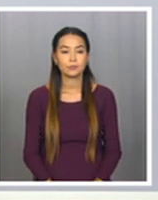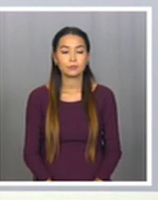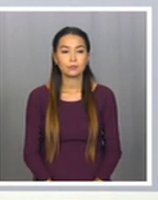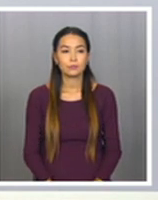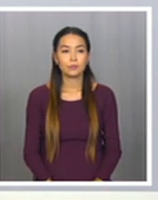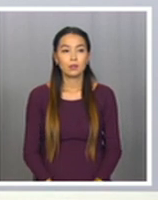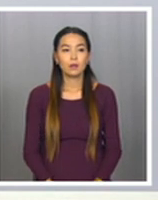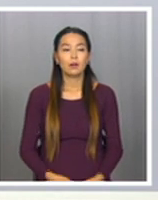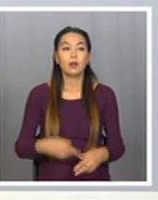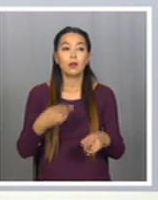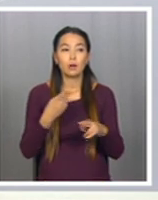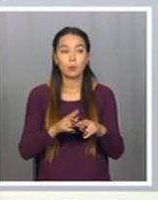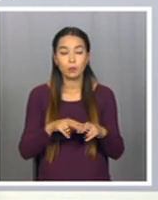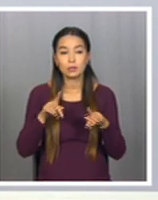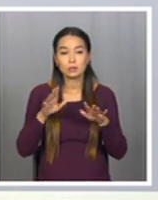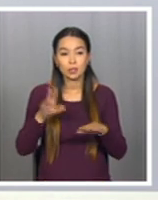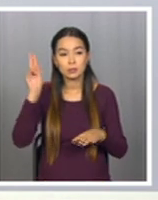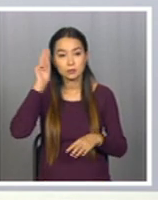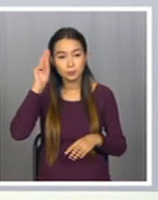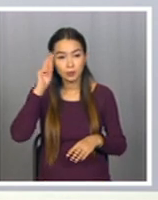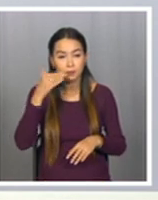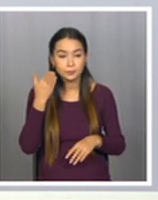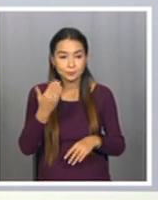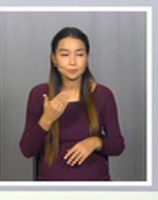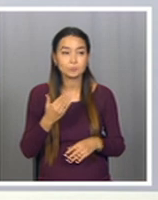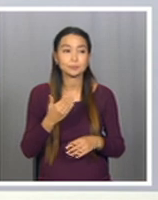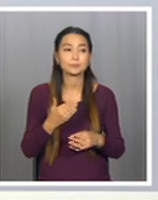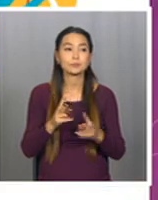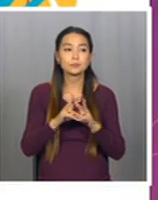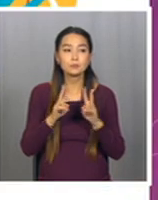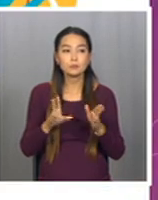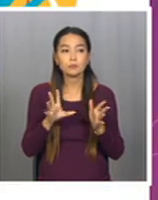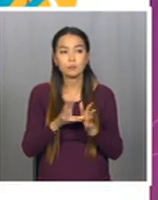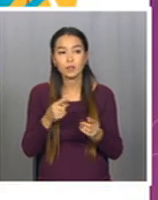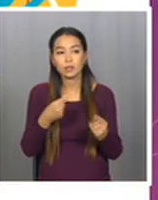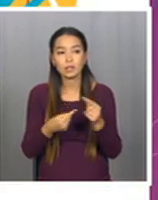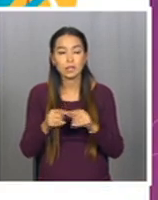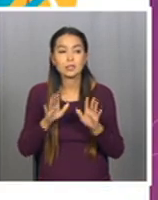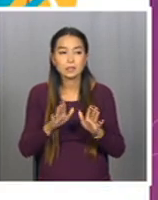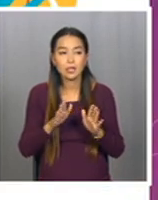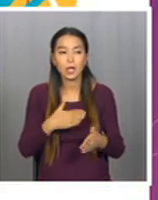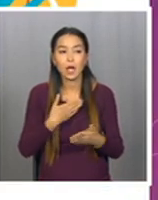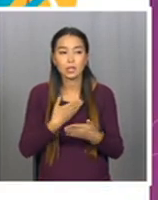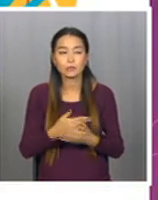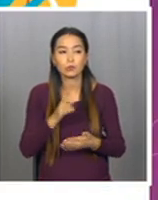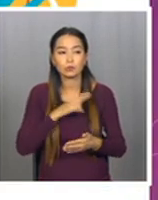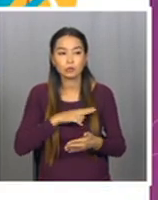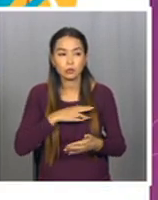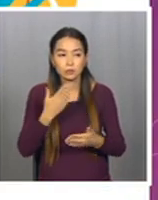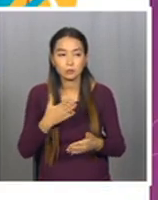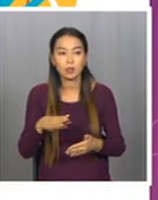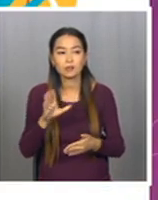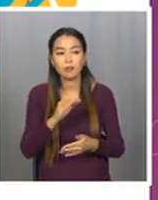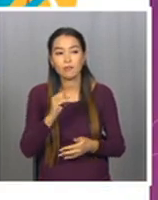Оқу мақсатына сәйкес бүгінгі сабақта айнымал тоқ тізбегіндегі тек активті жүктеме кезінде фаза ығысуын